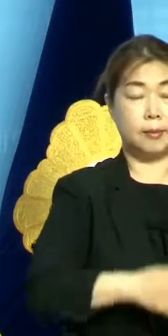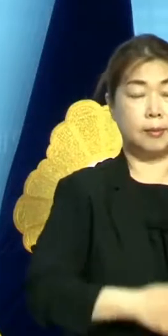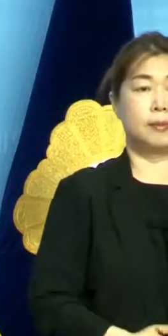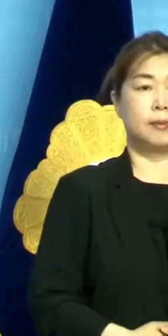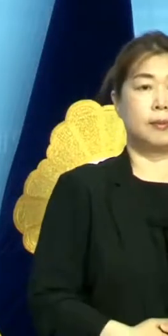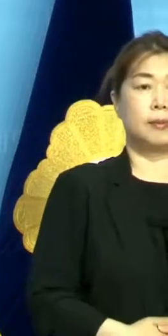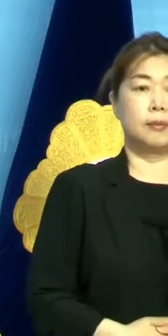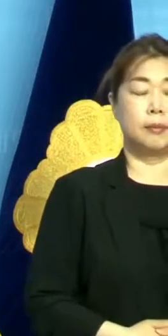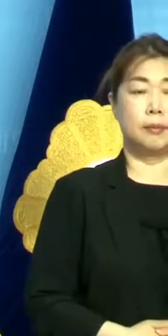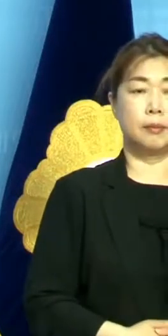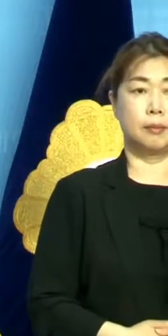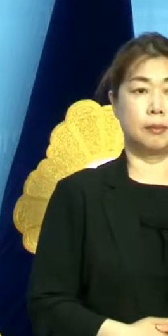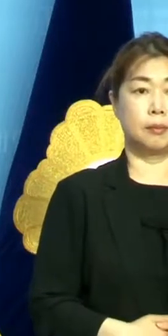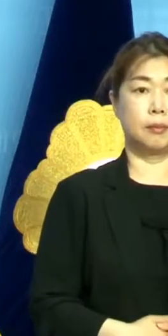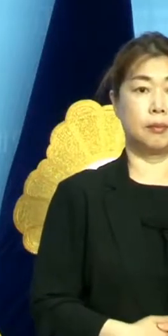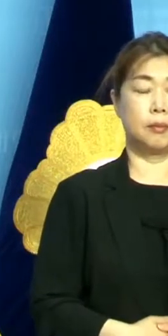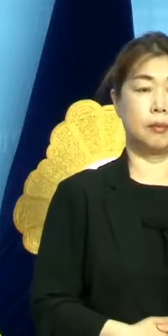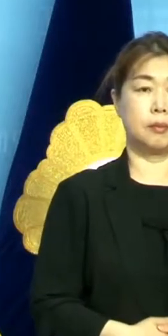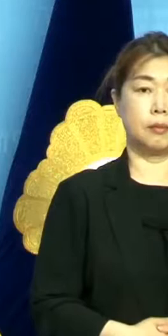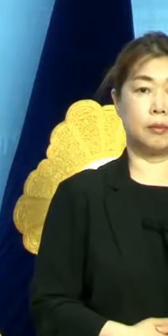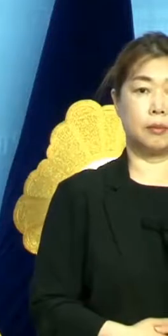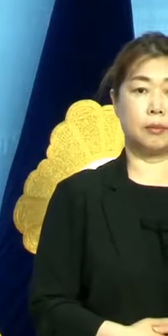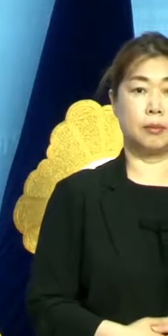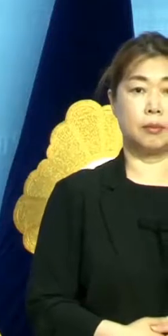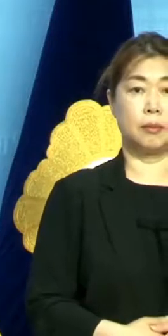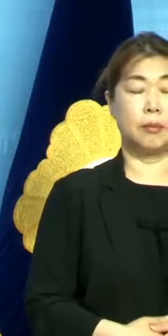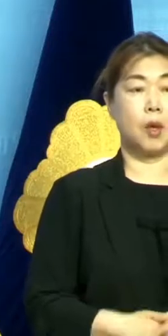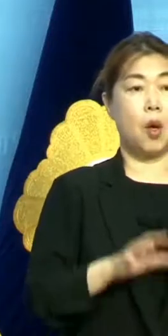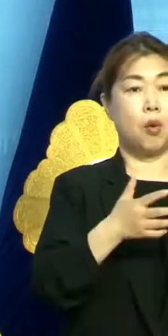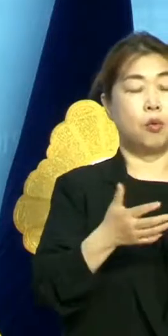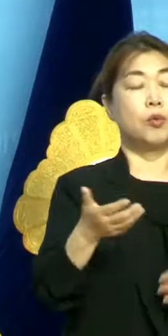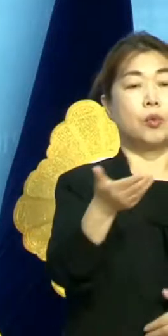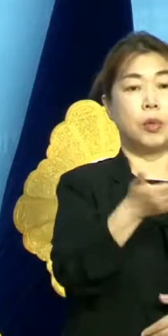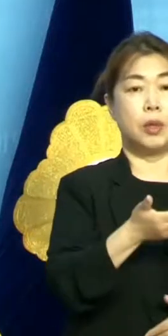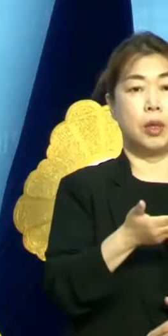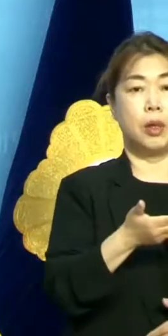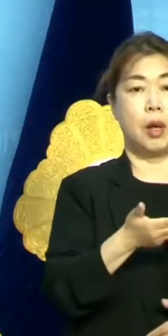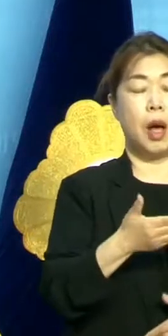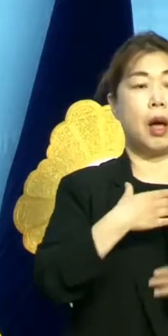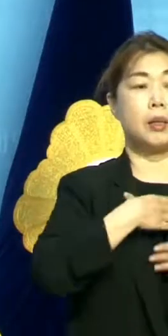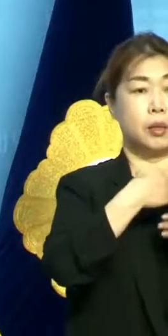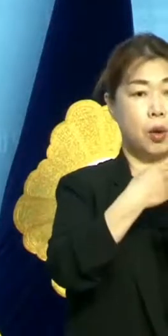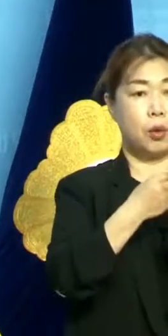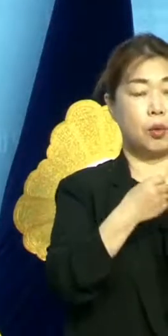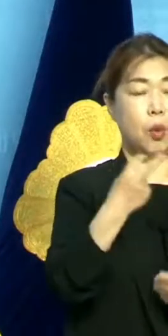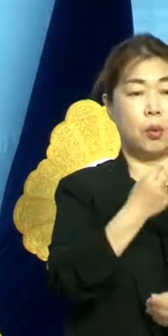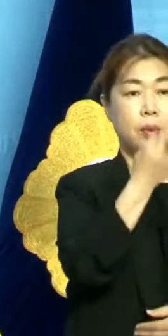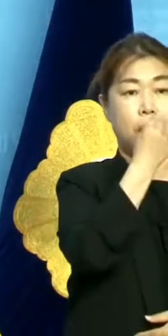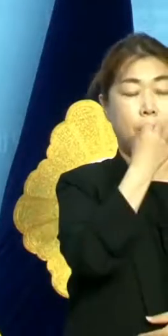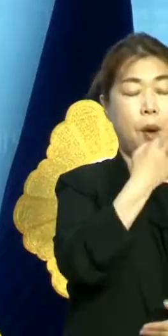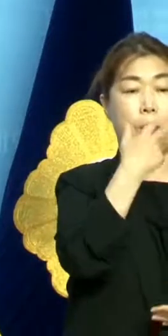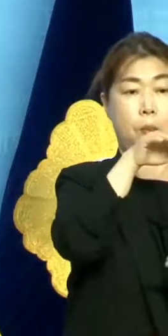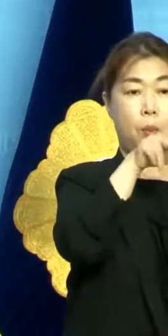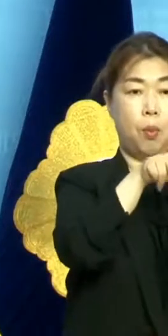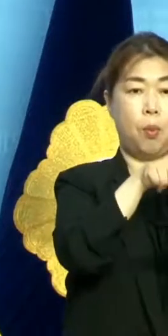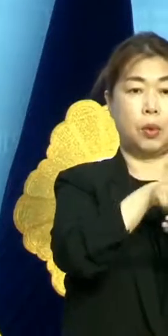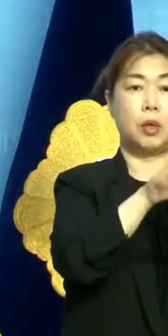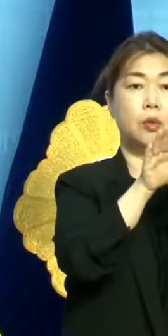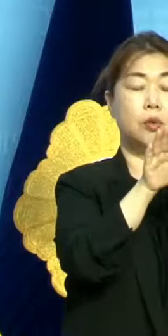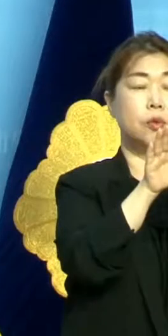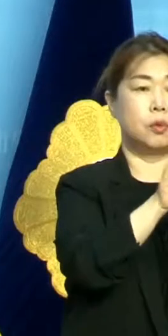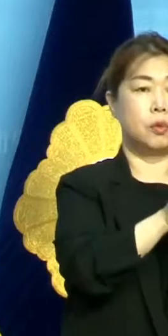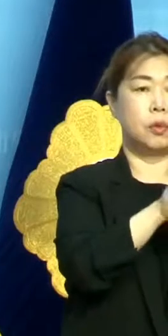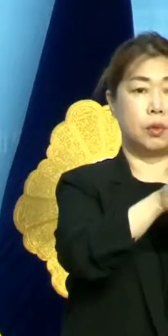하겠습니다. 네, 국민의 안전과 생명을 보장하기 위한